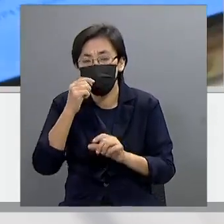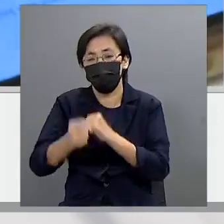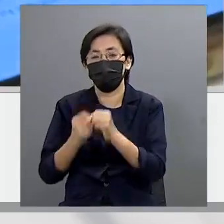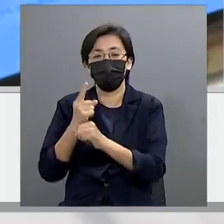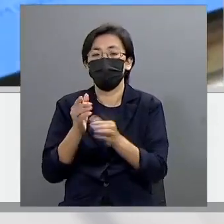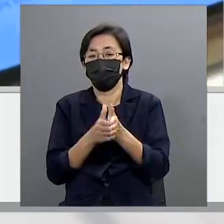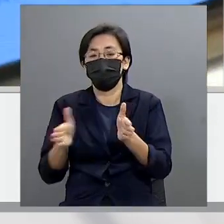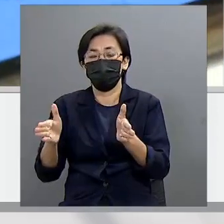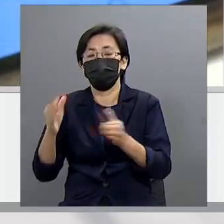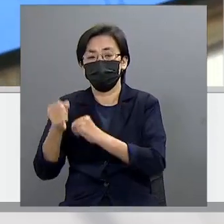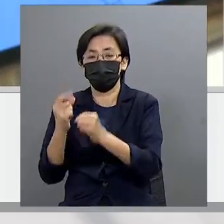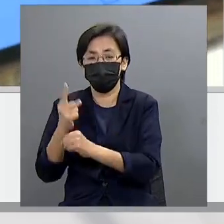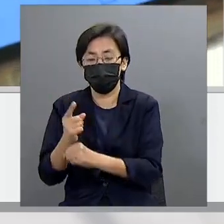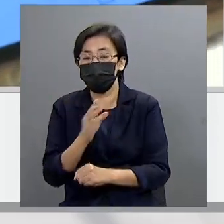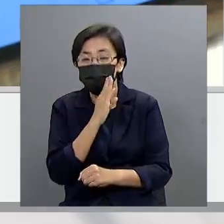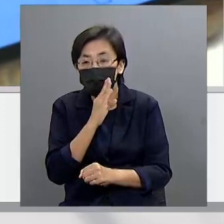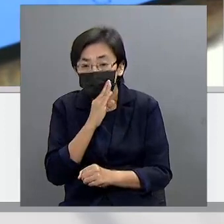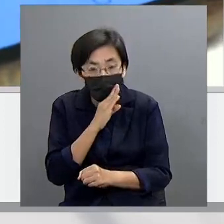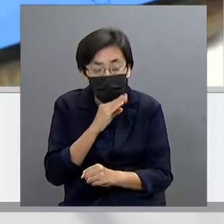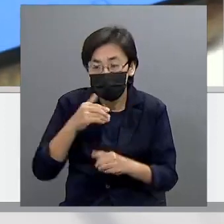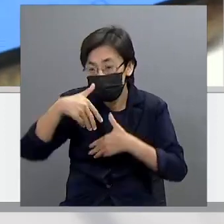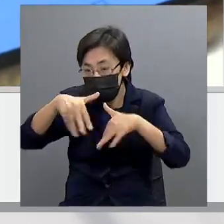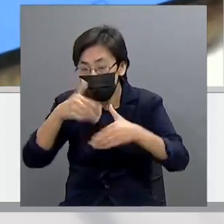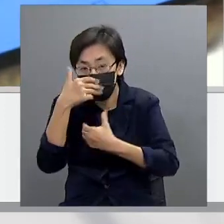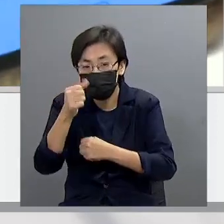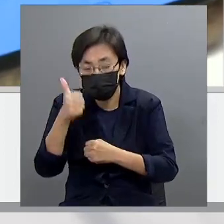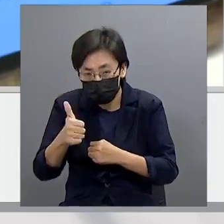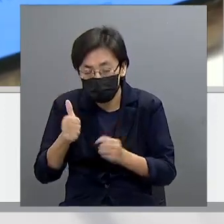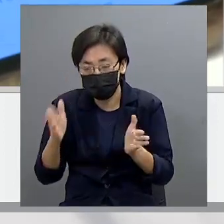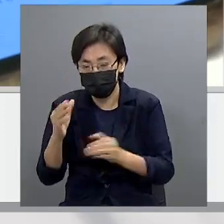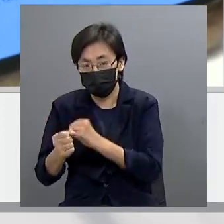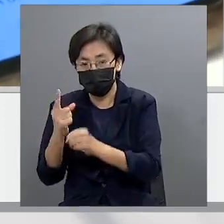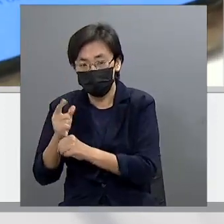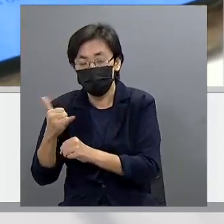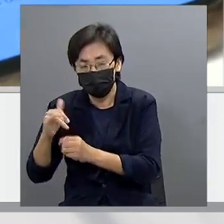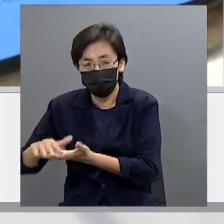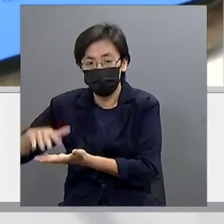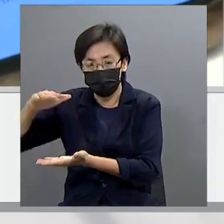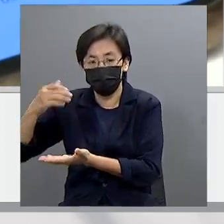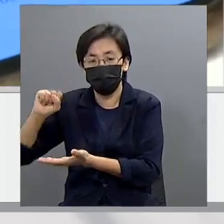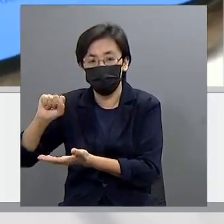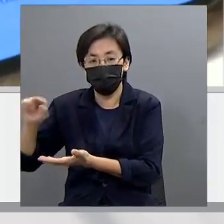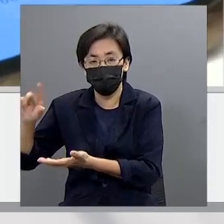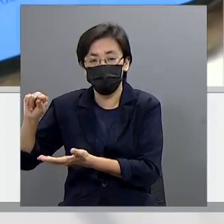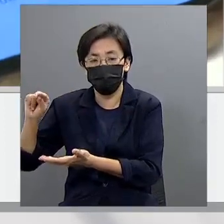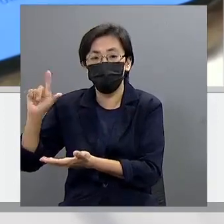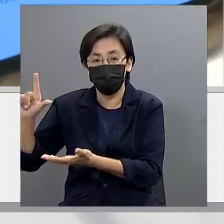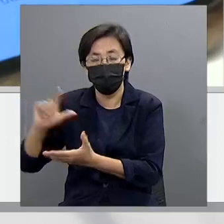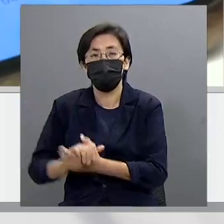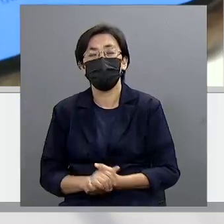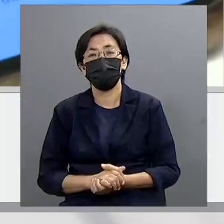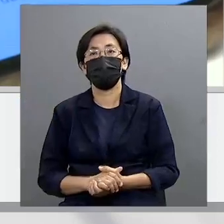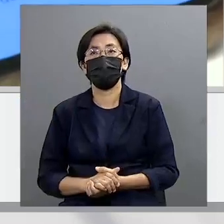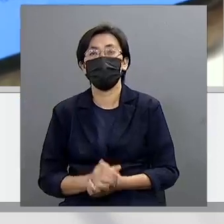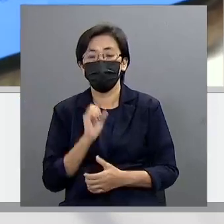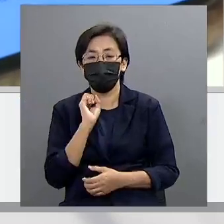ถ้าเสียงตอบรับดีการขยายเพิ่มอาจจะอยู่ที่ประมาณ10ถึง30ล้านเท่านั้นแล้วก็ยืนยันด้วยว่าคนที่ข